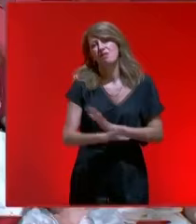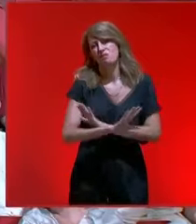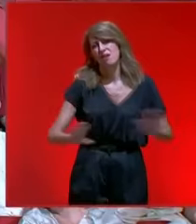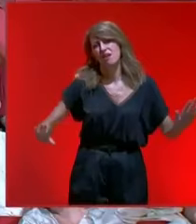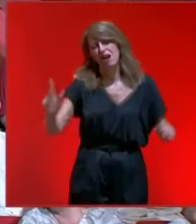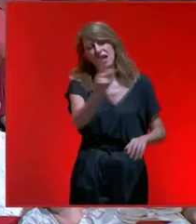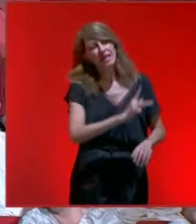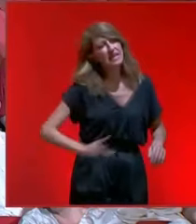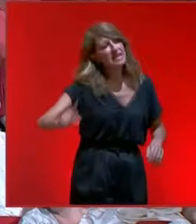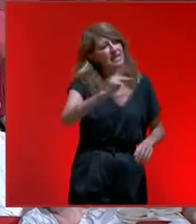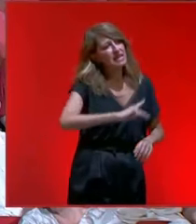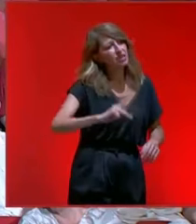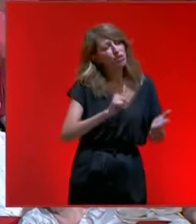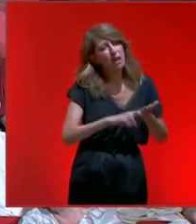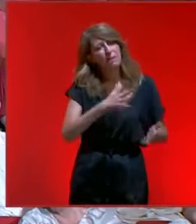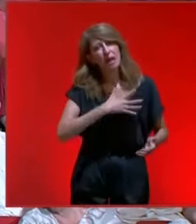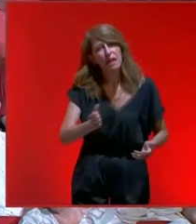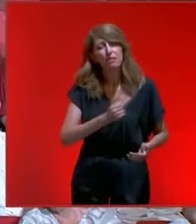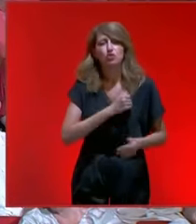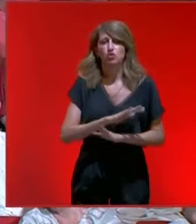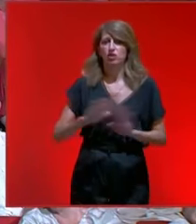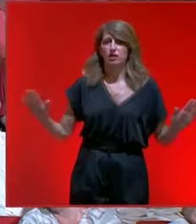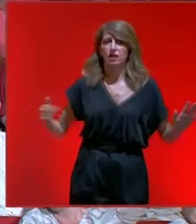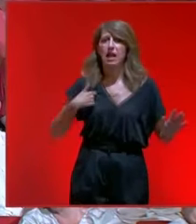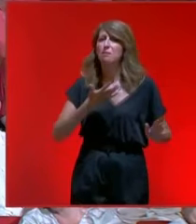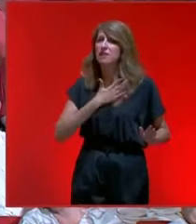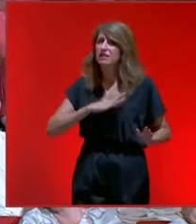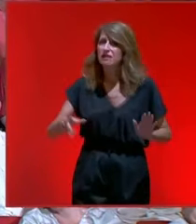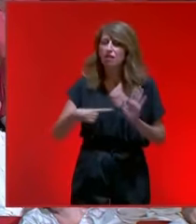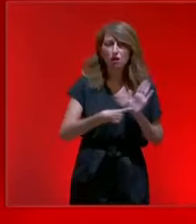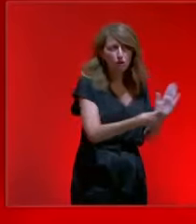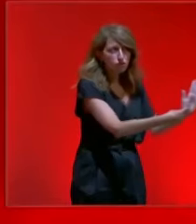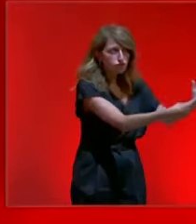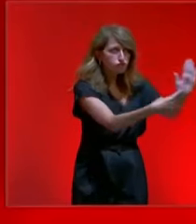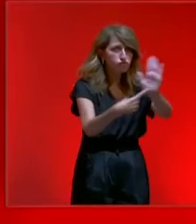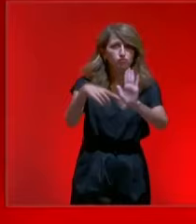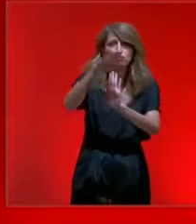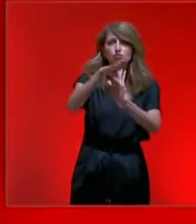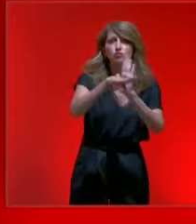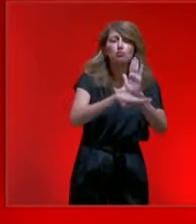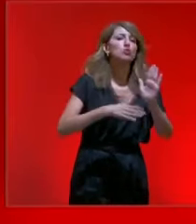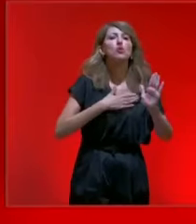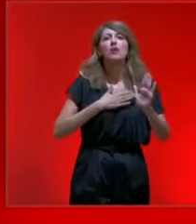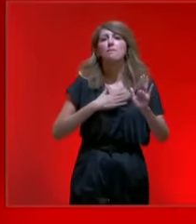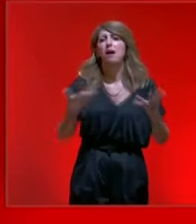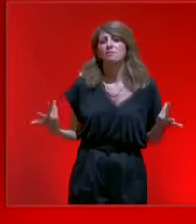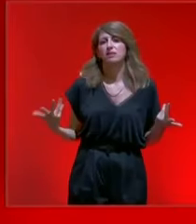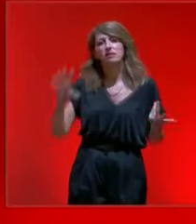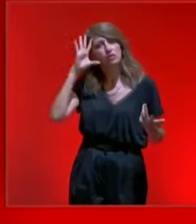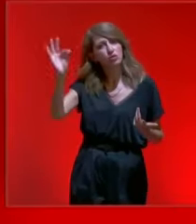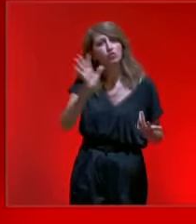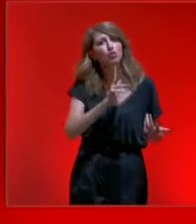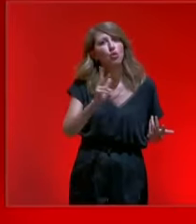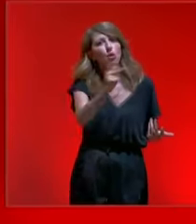Να πείθουμε ότι προτείνουμε μια εφικτή πολιτική λύση. Και τι σημαίνει αυτό σε συνθήκες ενισχυμένης αναλογικής? Με ενισχυμένη αναλογική